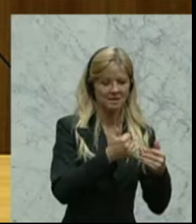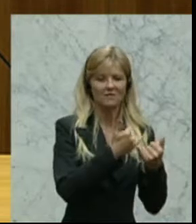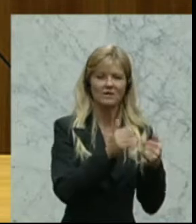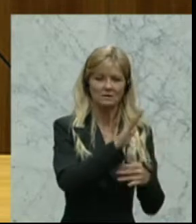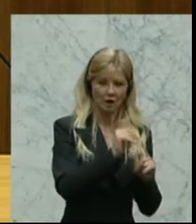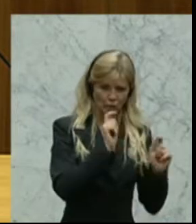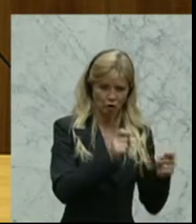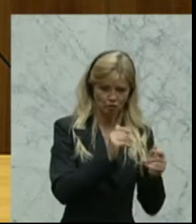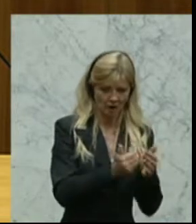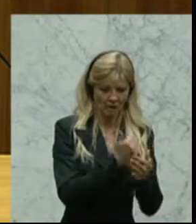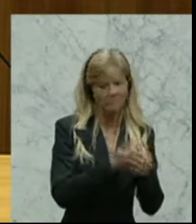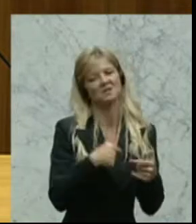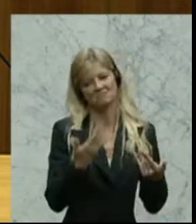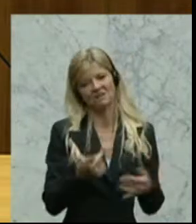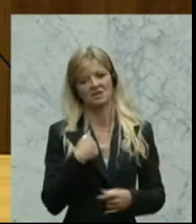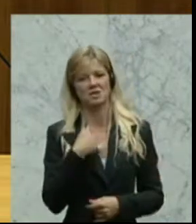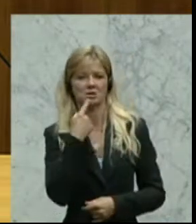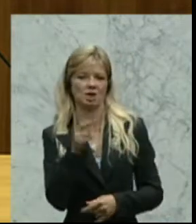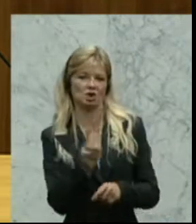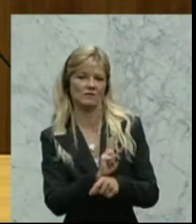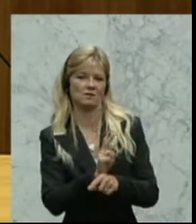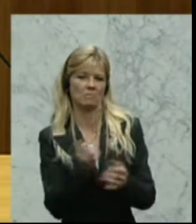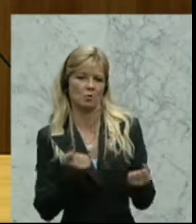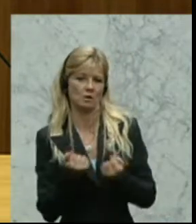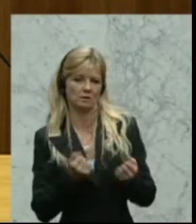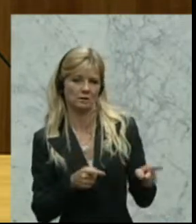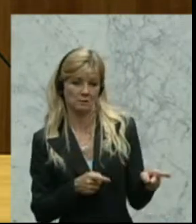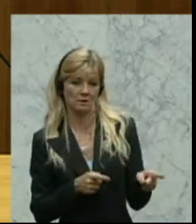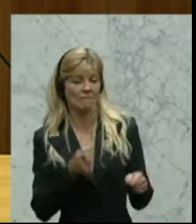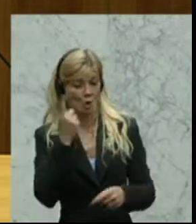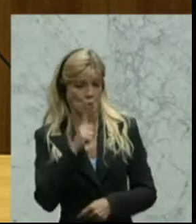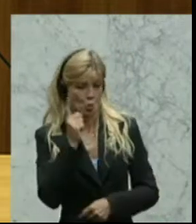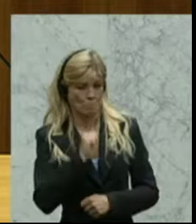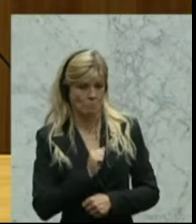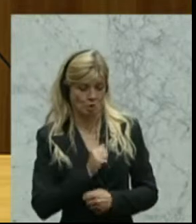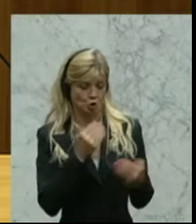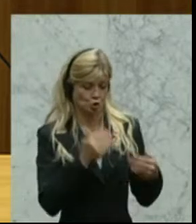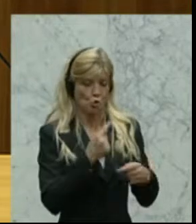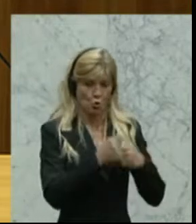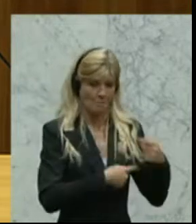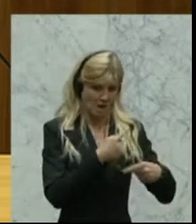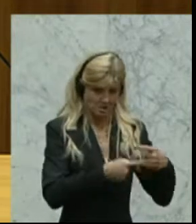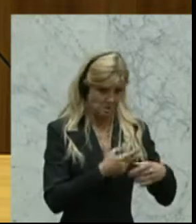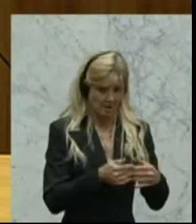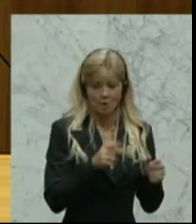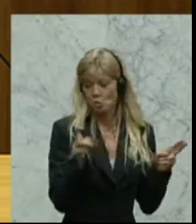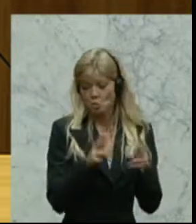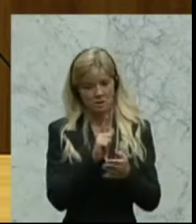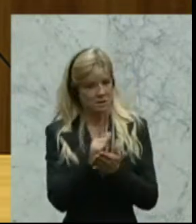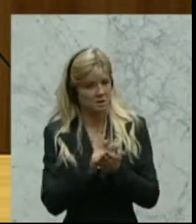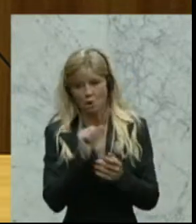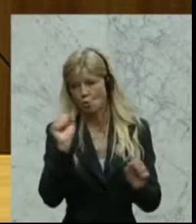eine Schwindelpolitik, das deshalb, weil sich diese Maßnahmen innerhalb von kurzer Frist erstens nicht umsetzen